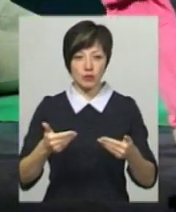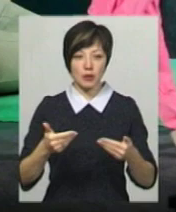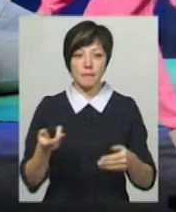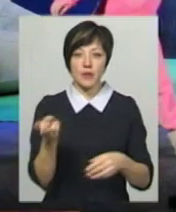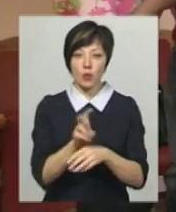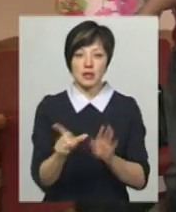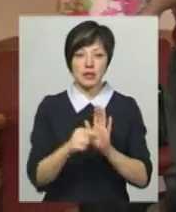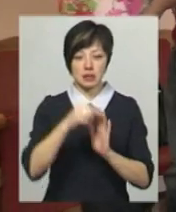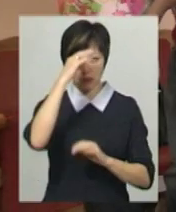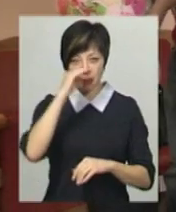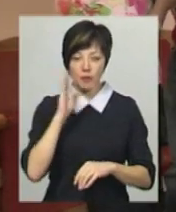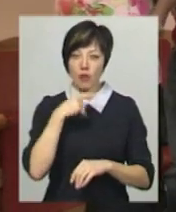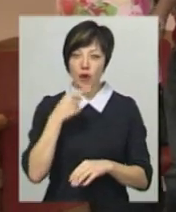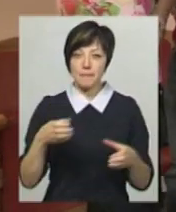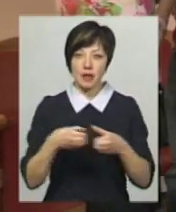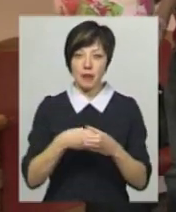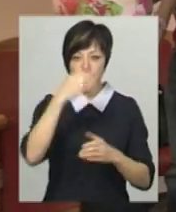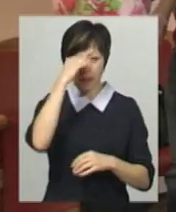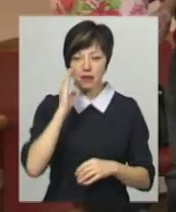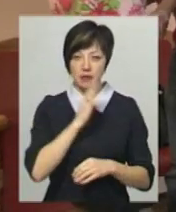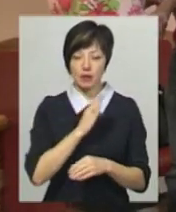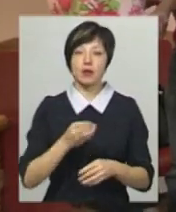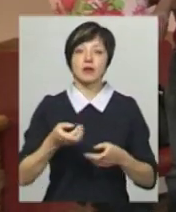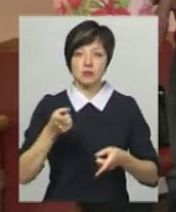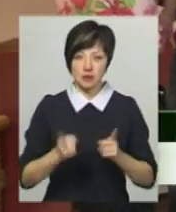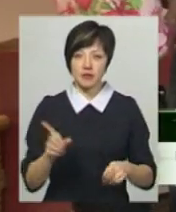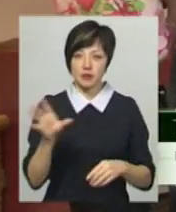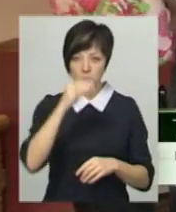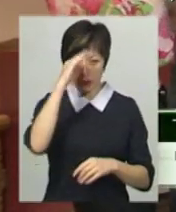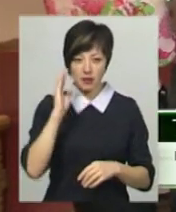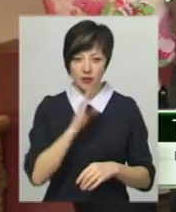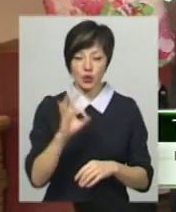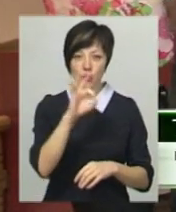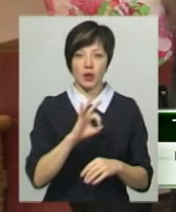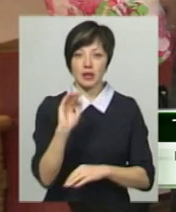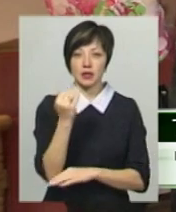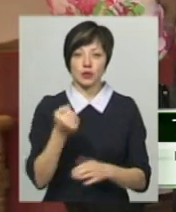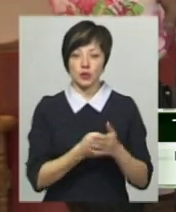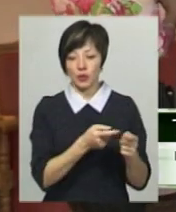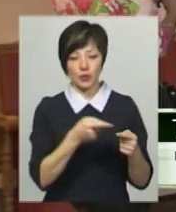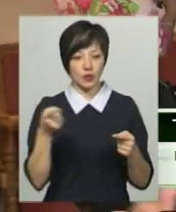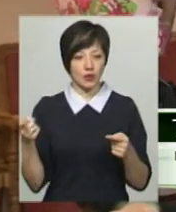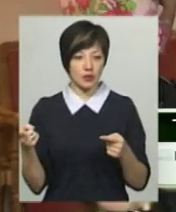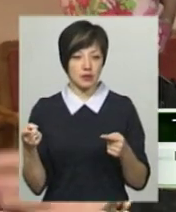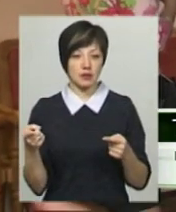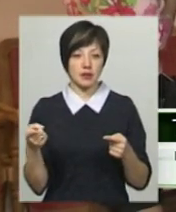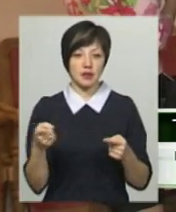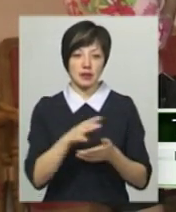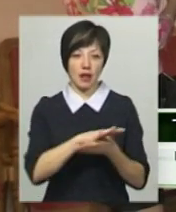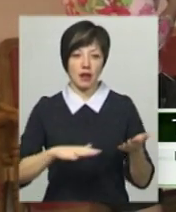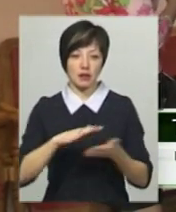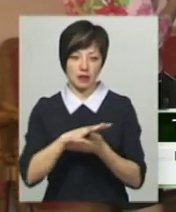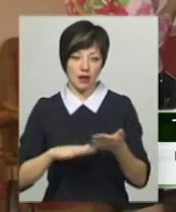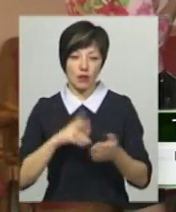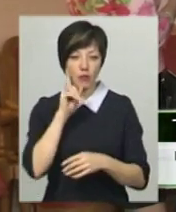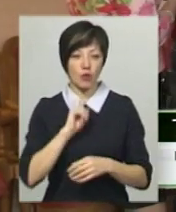з батьками. Якщо говорити про категорію батьків, то безумовно всім батьків від нуля дитини, місяців і